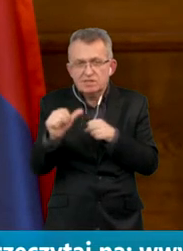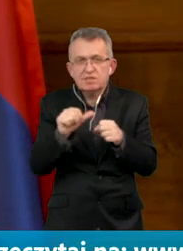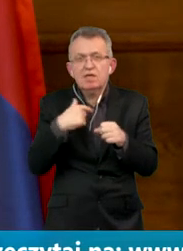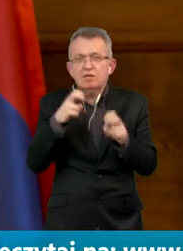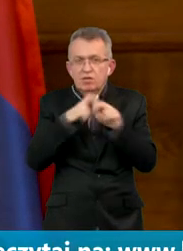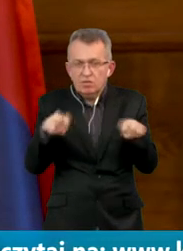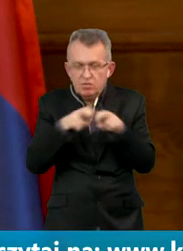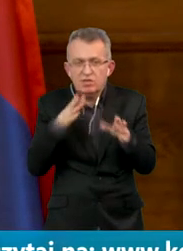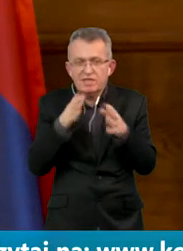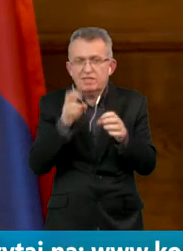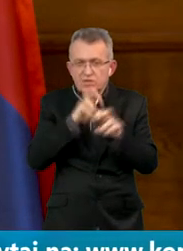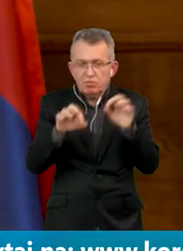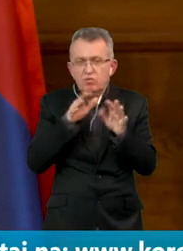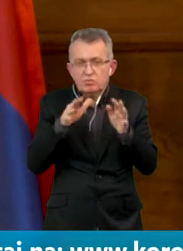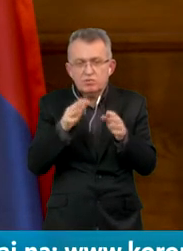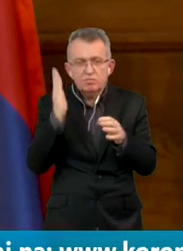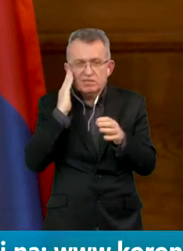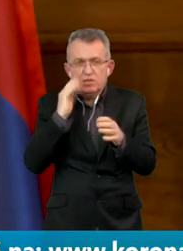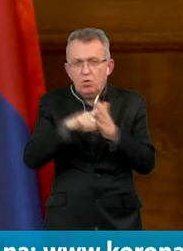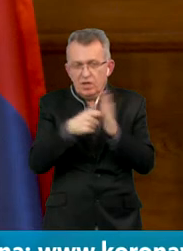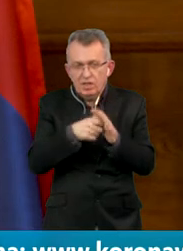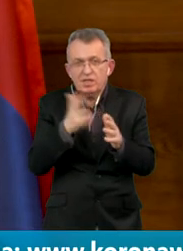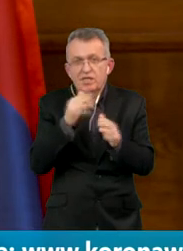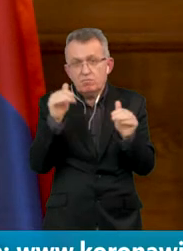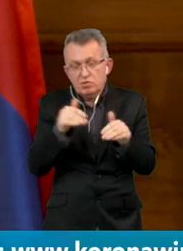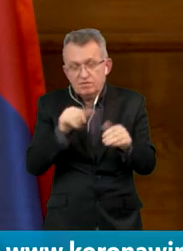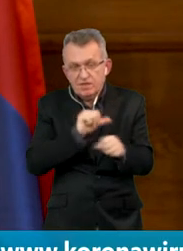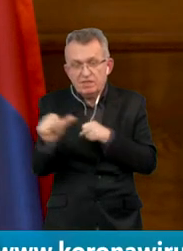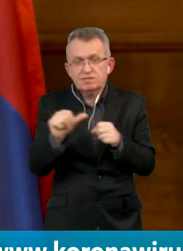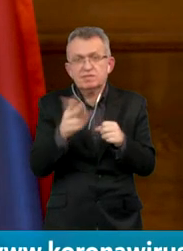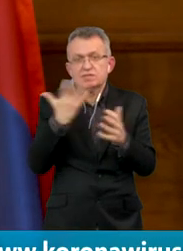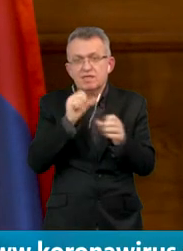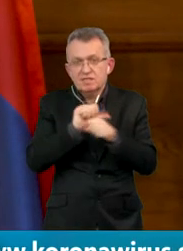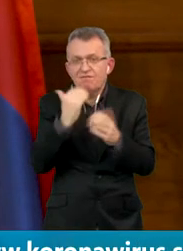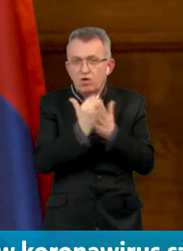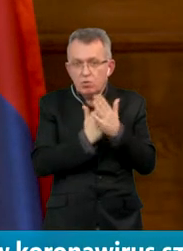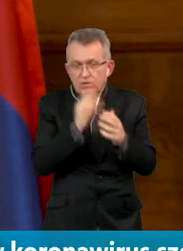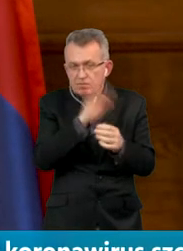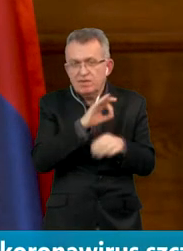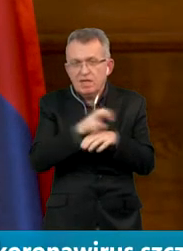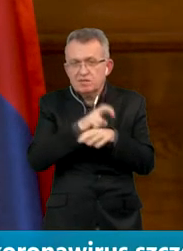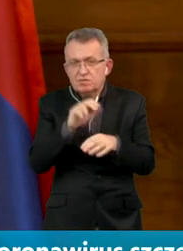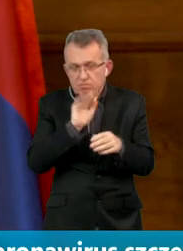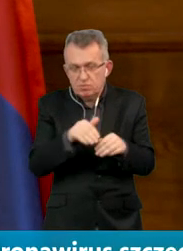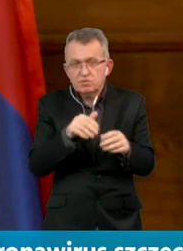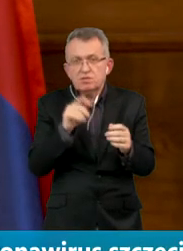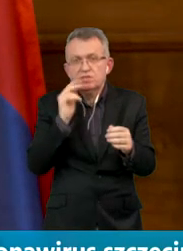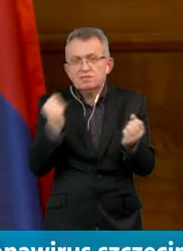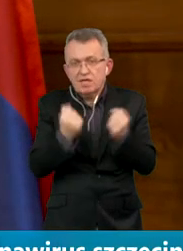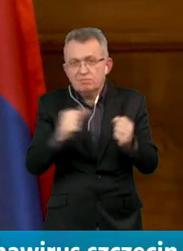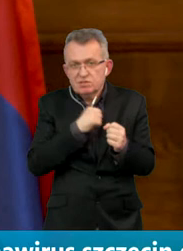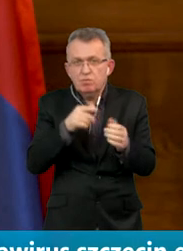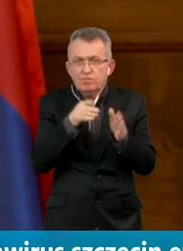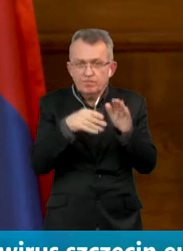modernizację lokali mieszkalnych i tam, gdzie jest to możliwe, gdzie warunki techniczne to pozwalają, staramy się, szczególnie w